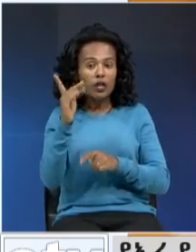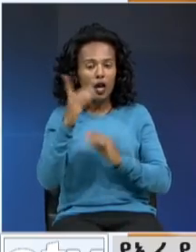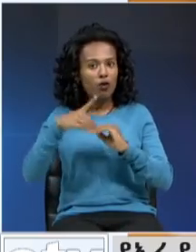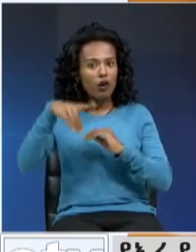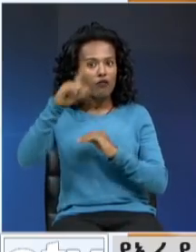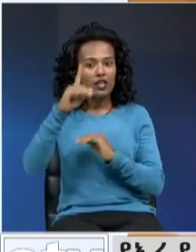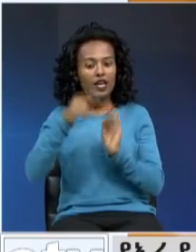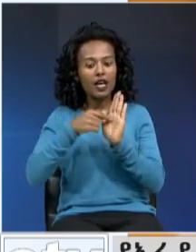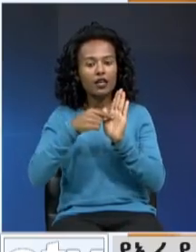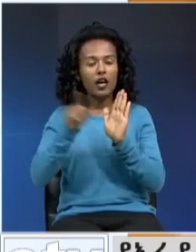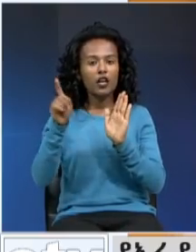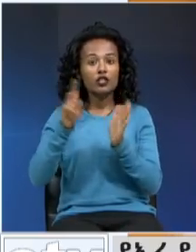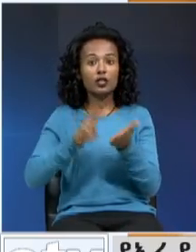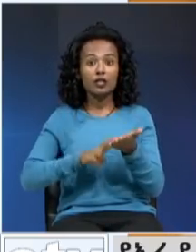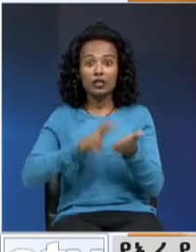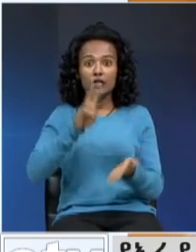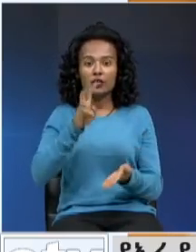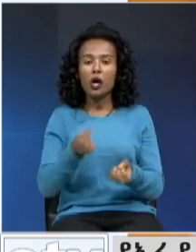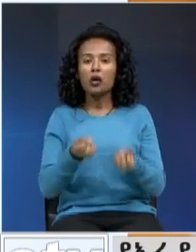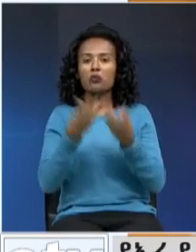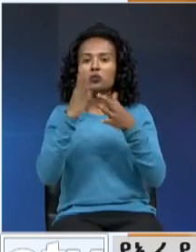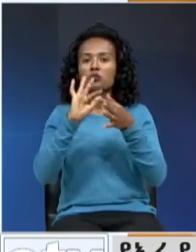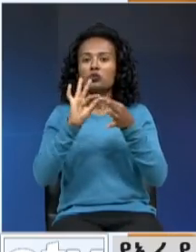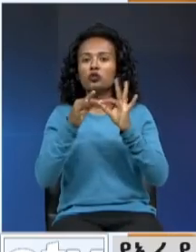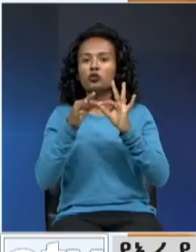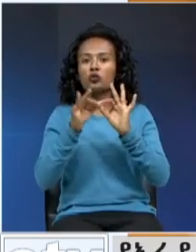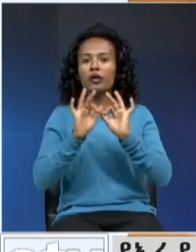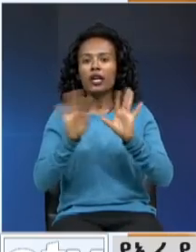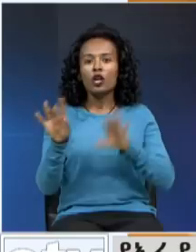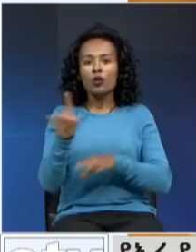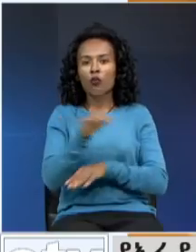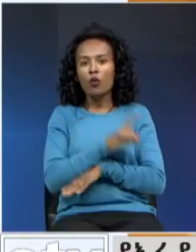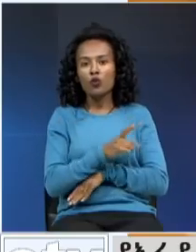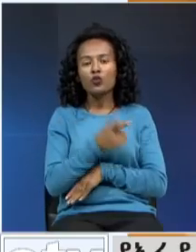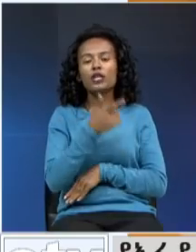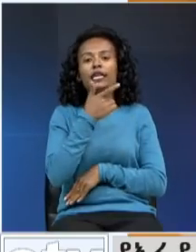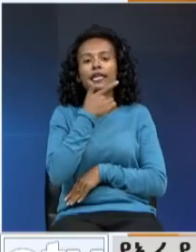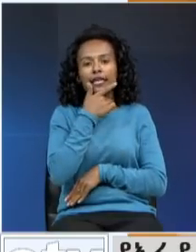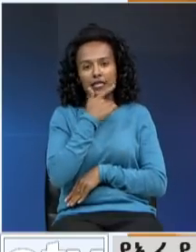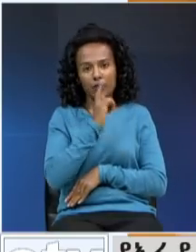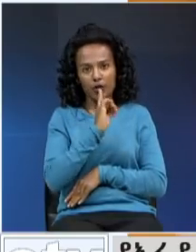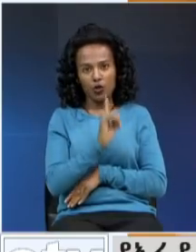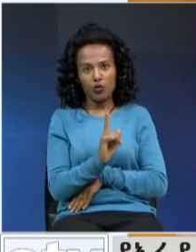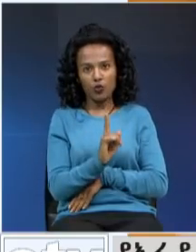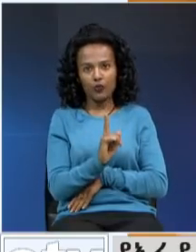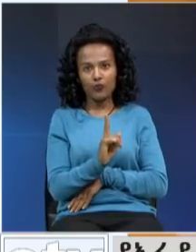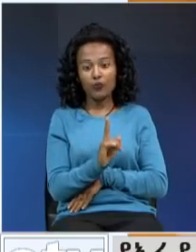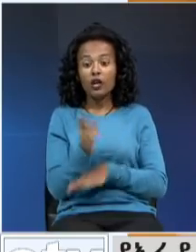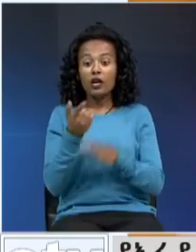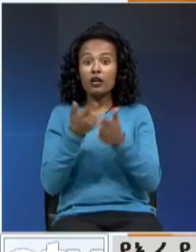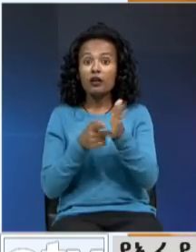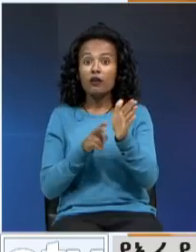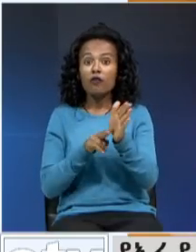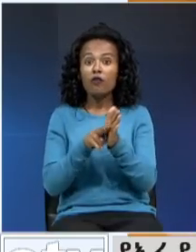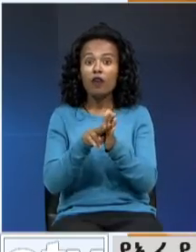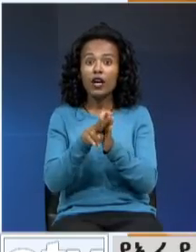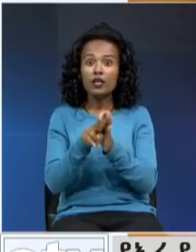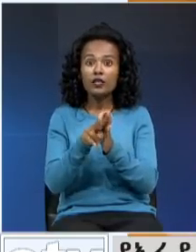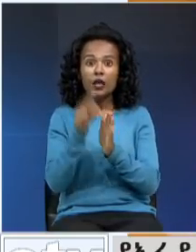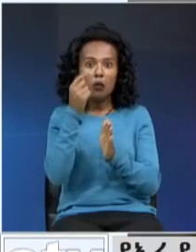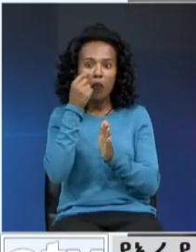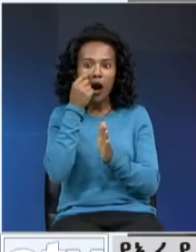ከፍተኛ ተጋላጭነት የተነሳ ብዙም ትርጉም የሌለው መሆኑን እየታዘብን ነው። ይህ ቫይረስ